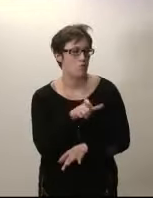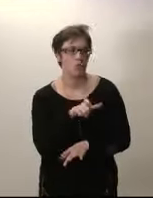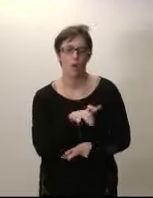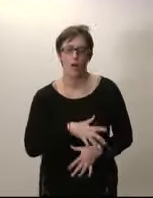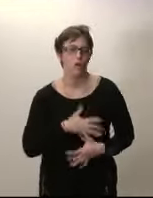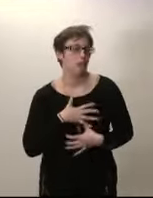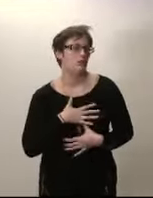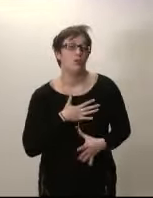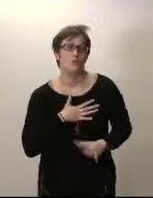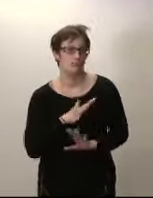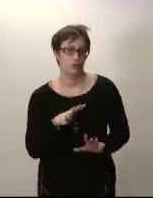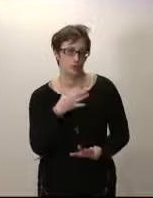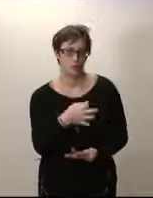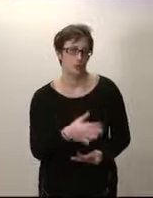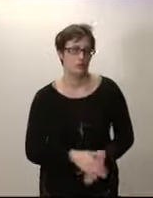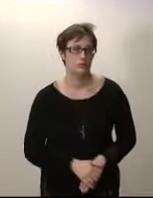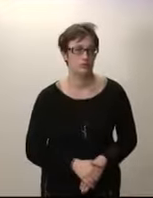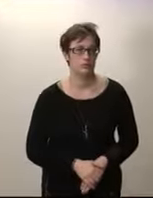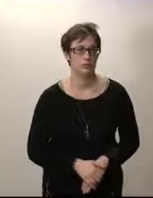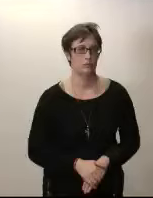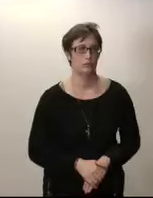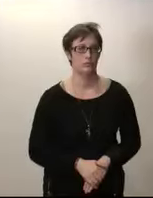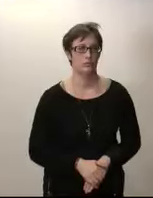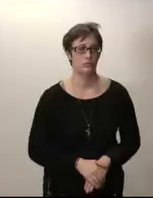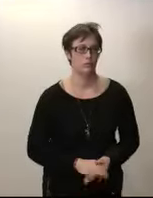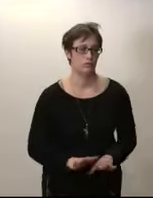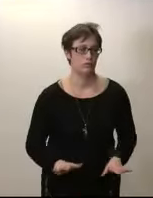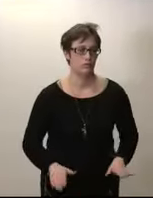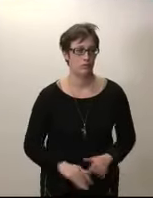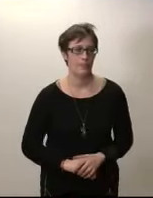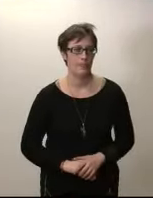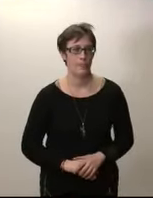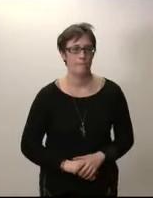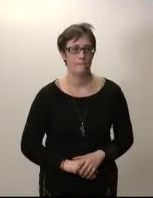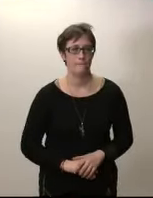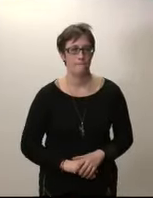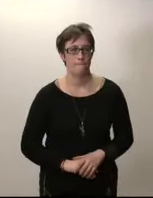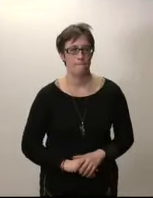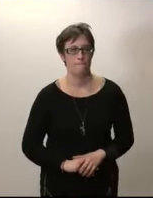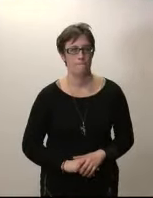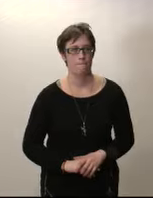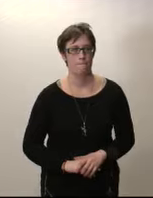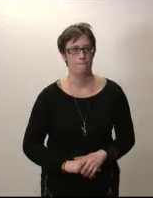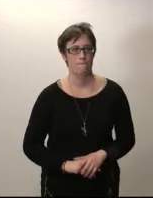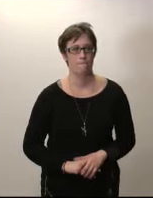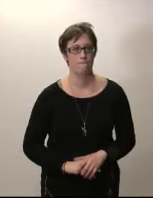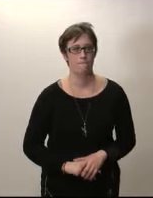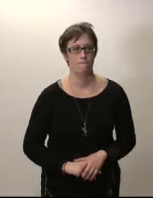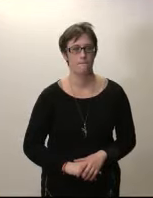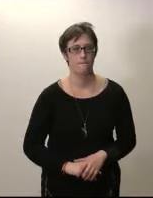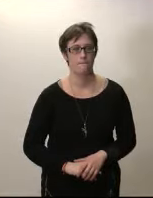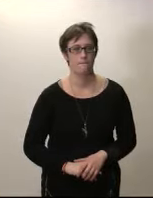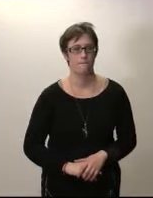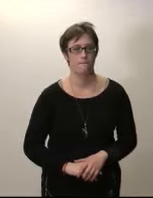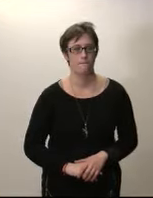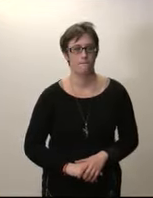Moi, ça me heurte. Voilà, je vous le dis. J'ai le droit. Bon, je crois que... Voilà, ce point, pour terminer ce point, effectivement, donc je crois